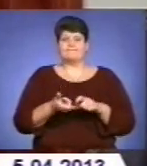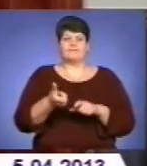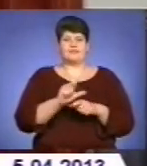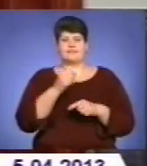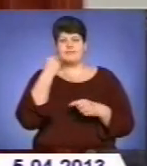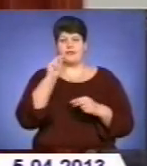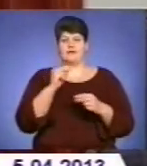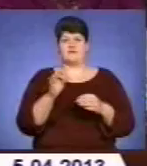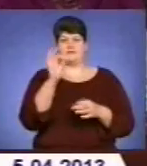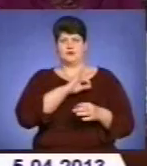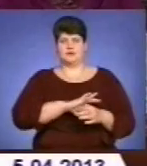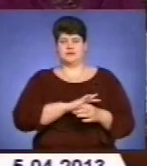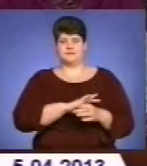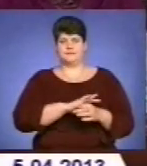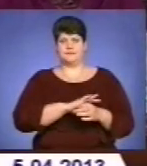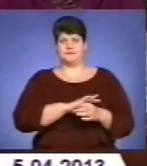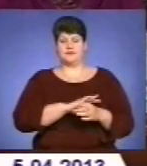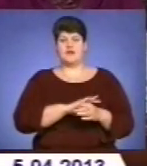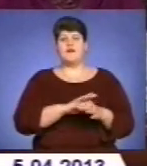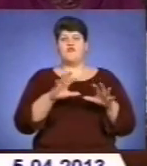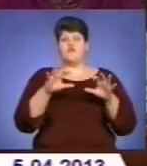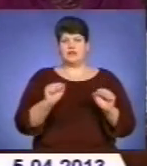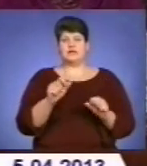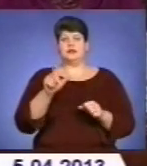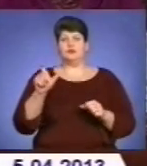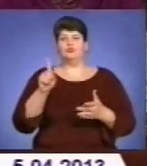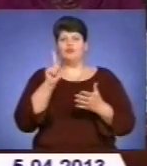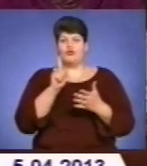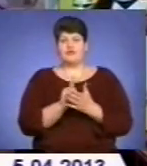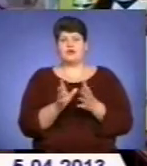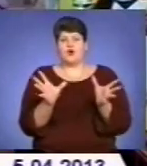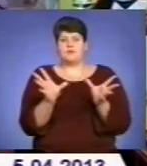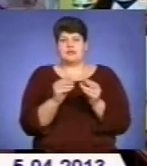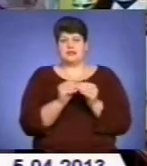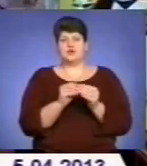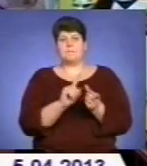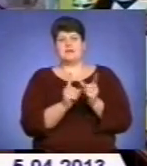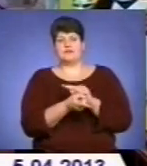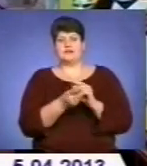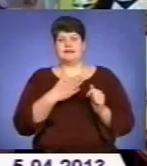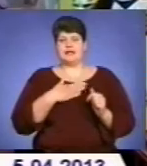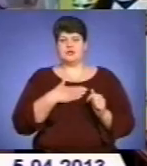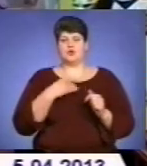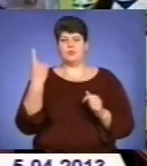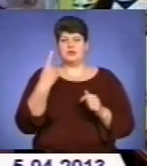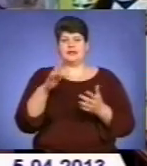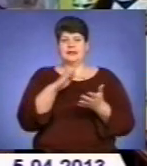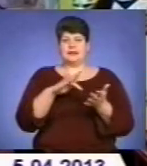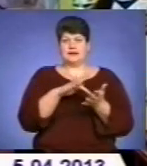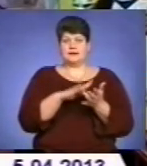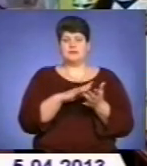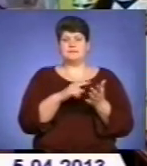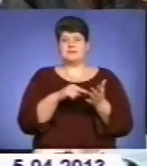туристичної галузі міста Тернополя. Влада і громада повинні об'єднатися, щоб перетворити наш обласний центр та й загалом усю область